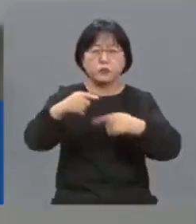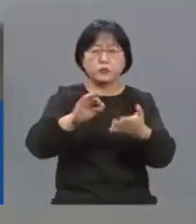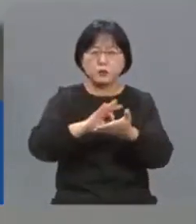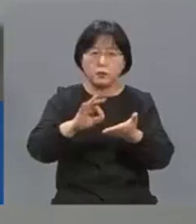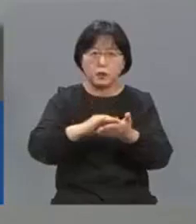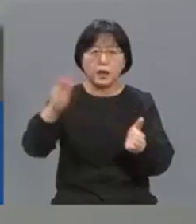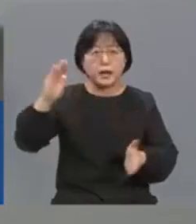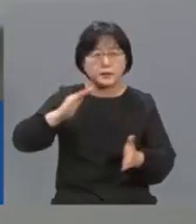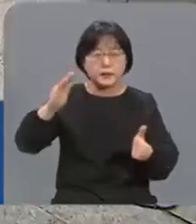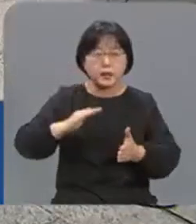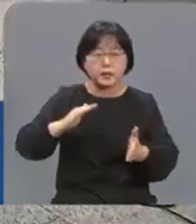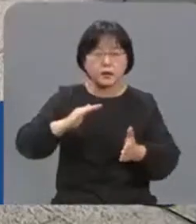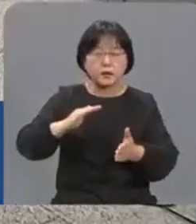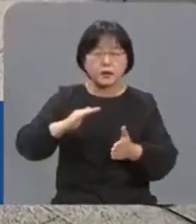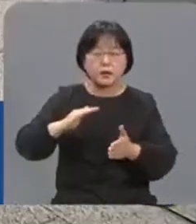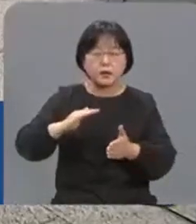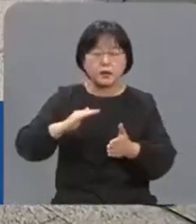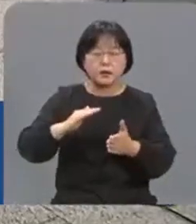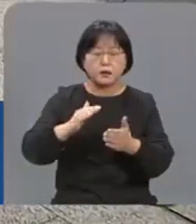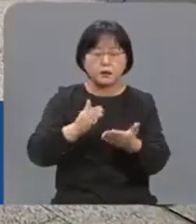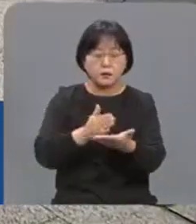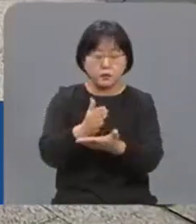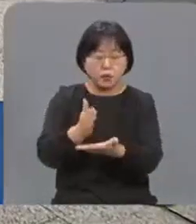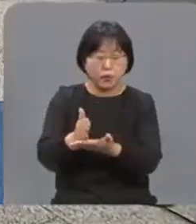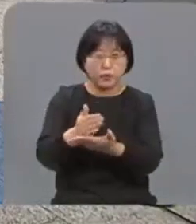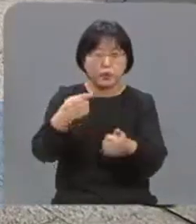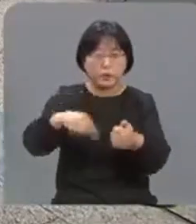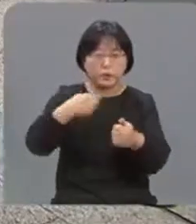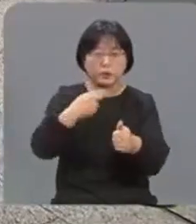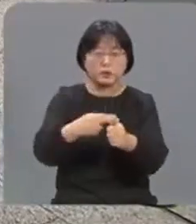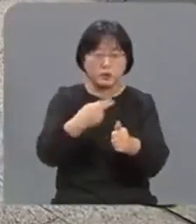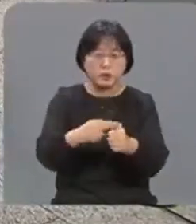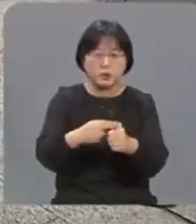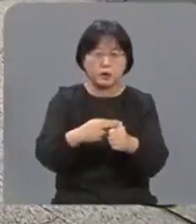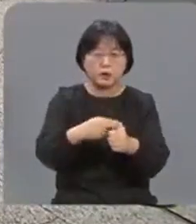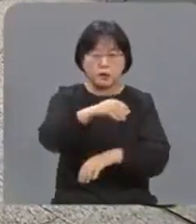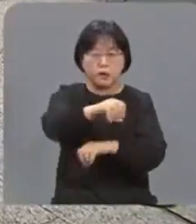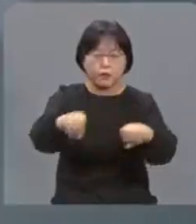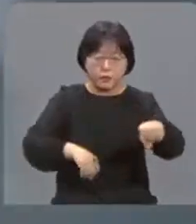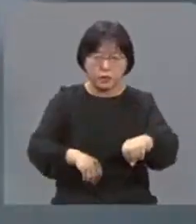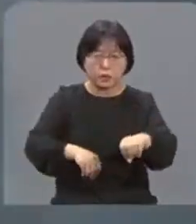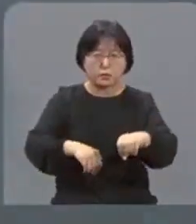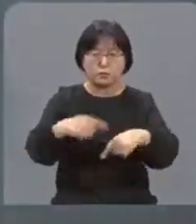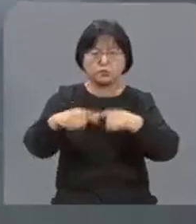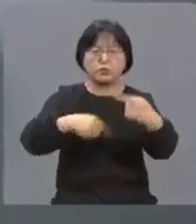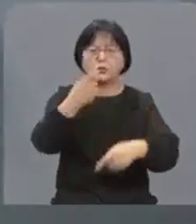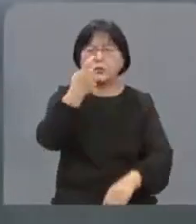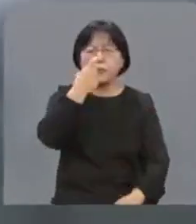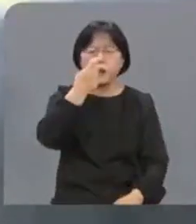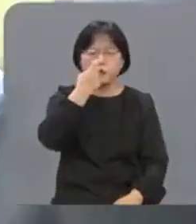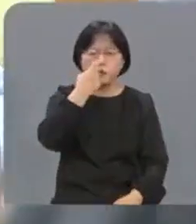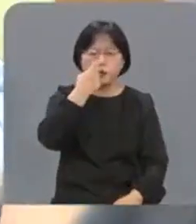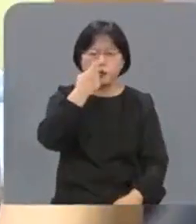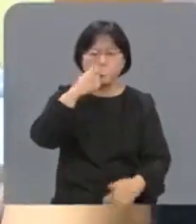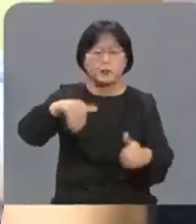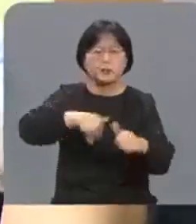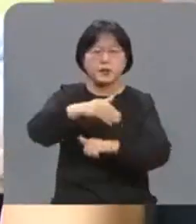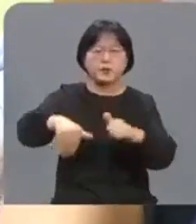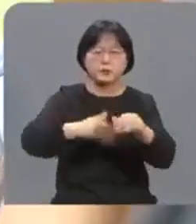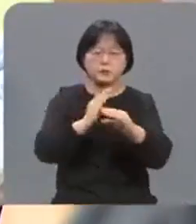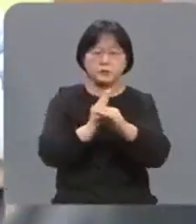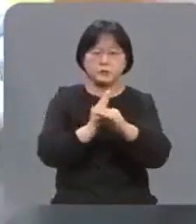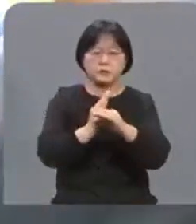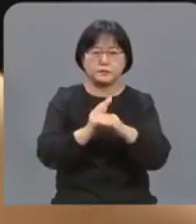사용하는 학생에게 교과목을 가르쳐야 할 선생님이 오히려 수어를 배우게 되는 상황이 연출이 되는